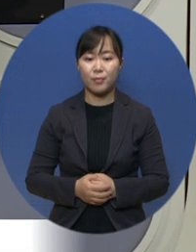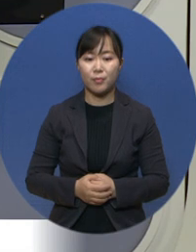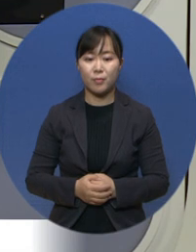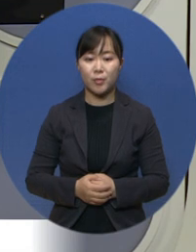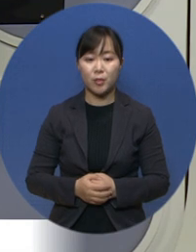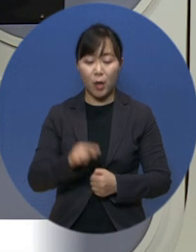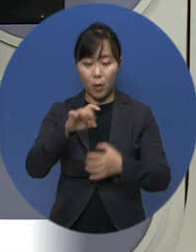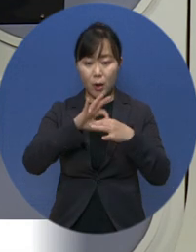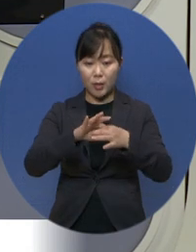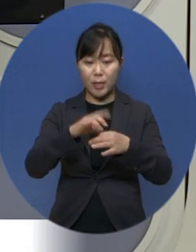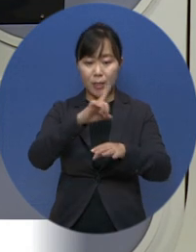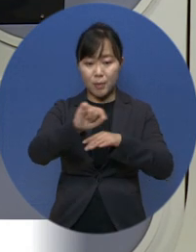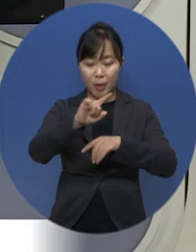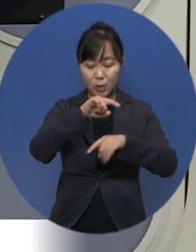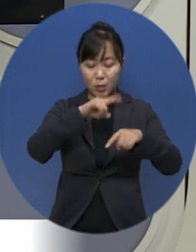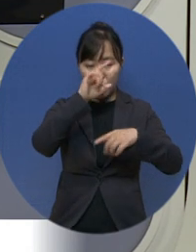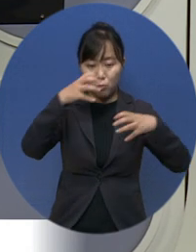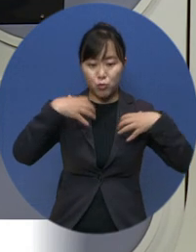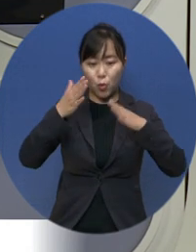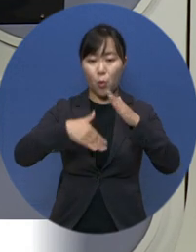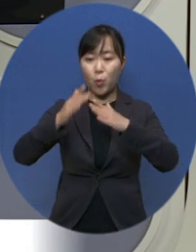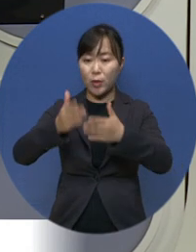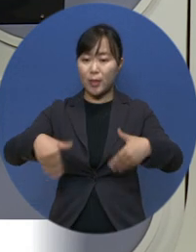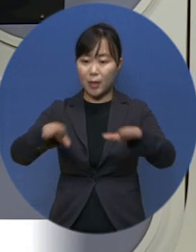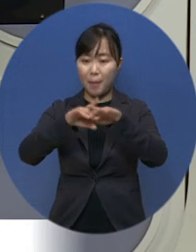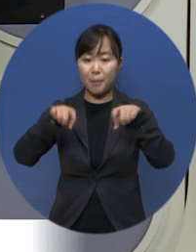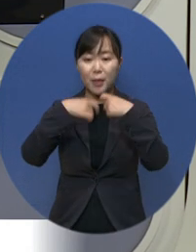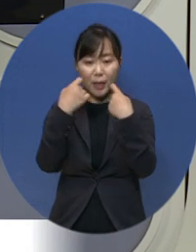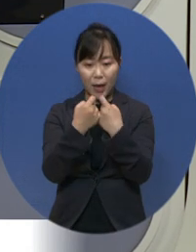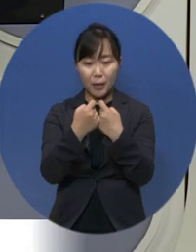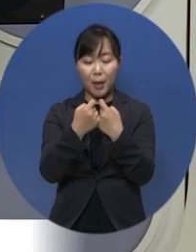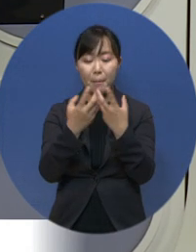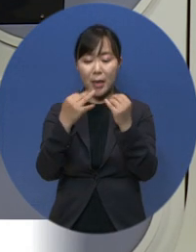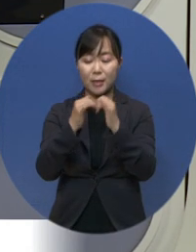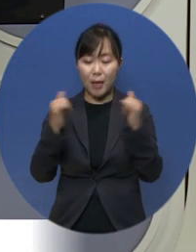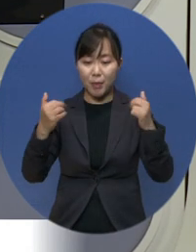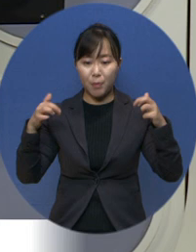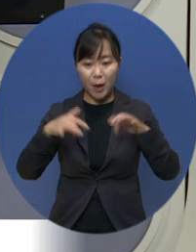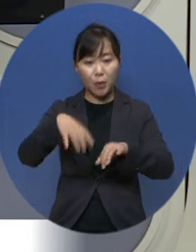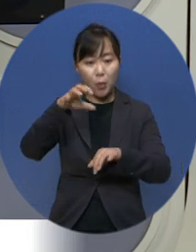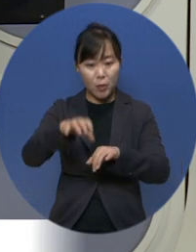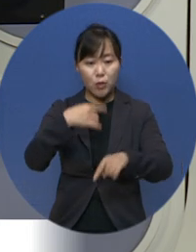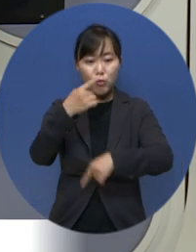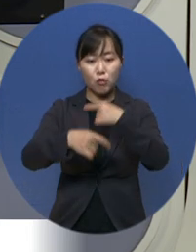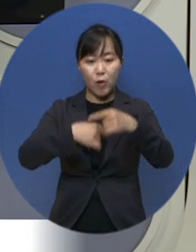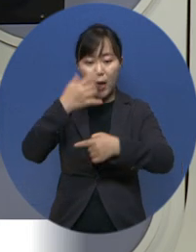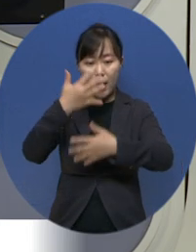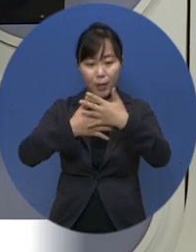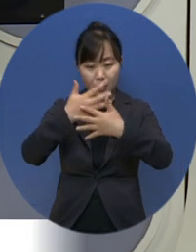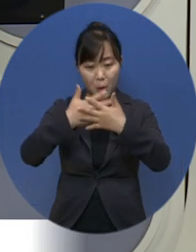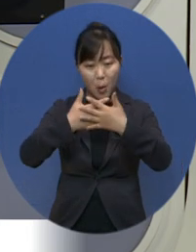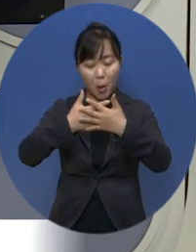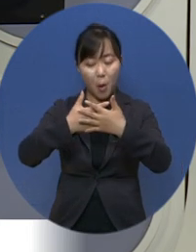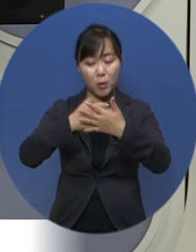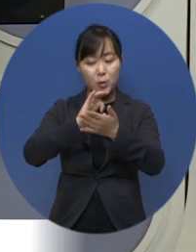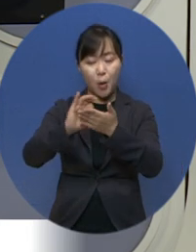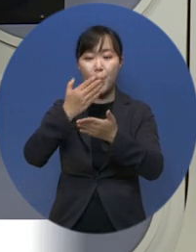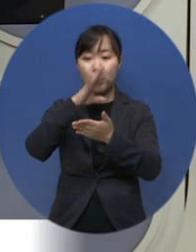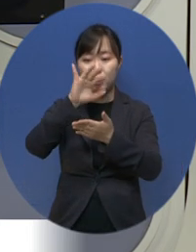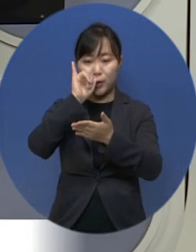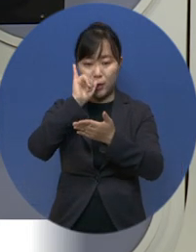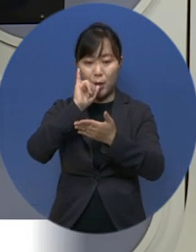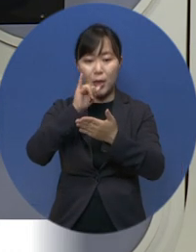해당 콘텐츠는 지자체 공공기관 민간의 다중 이용 시설에서 수 안내 영상을 손쉽게 활용할 수 있도록